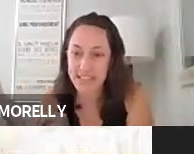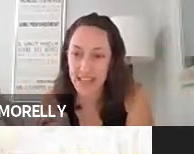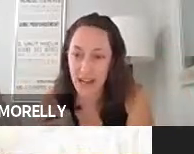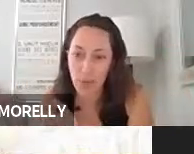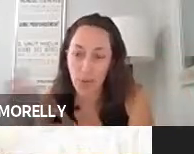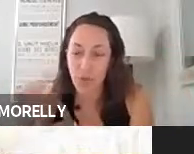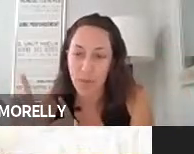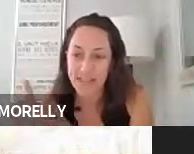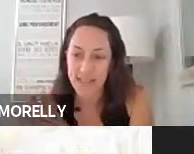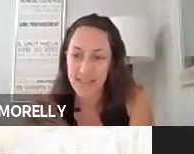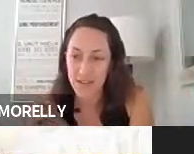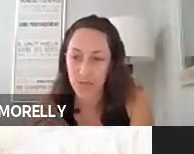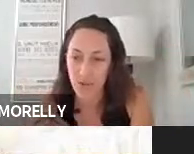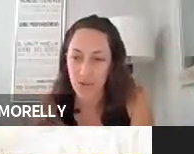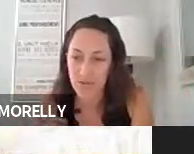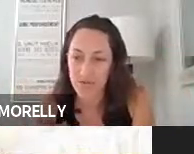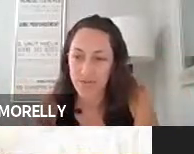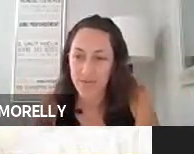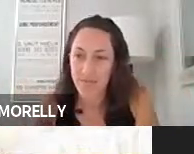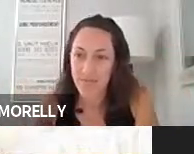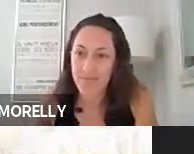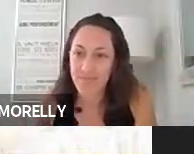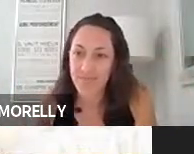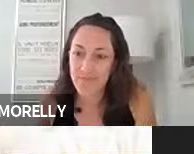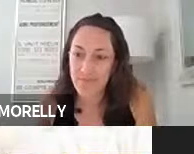en petite salle pour pouvoir pratiquer nos noms?